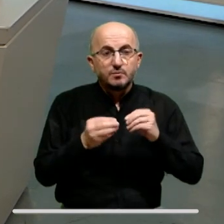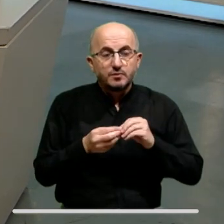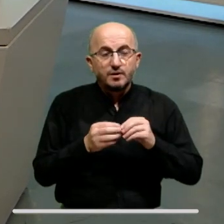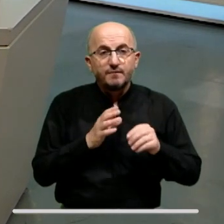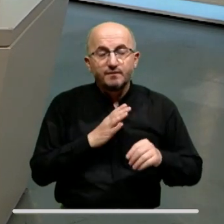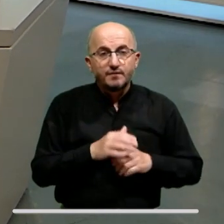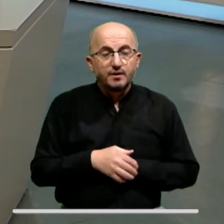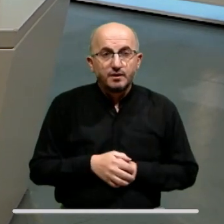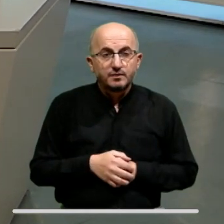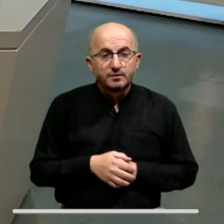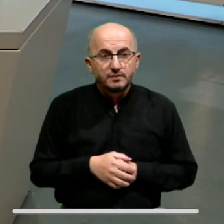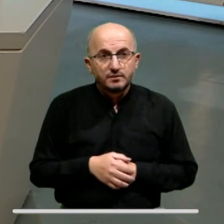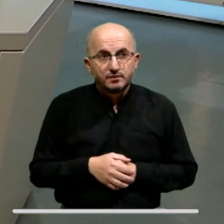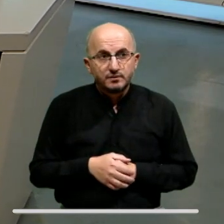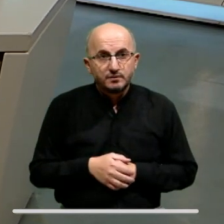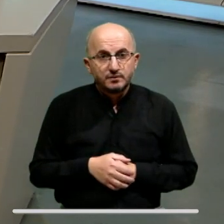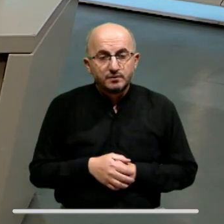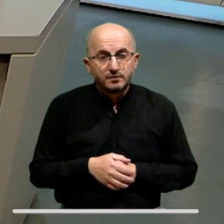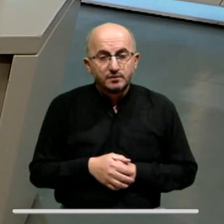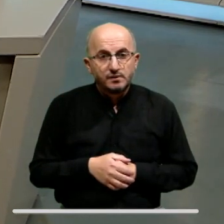bir problem var.